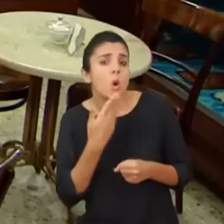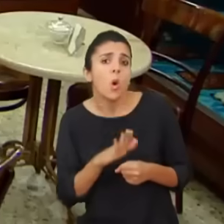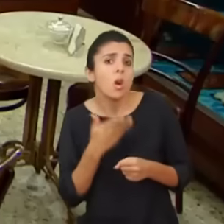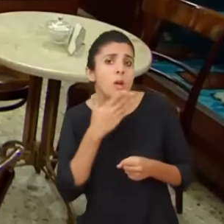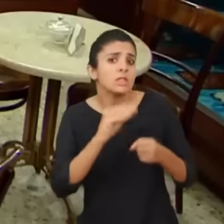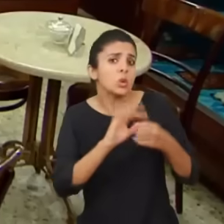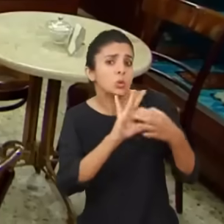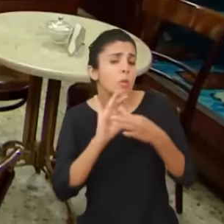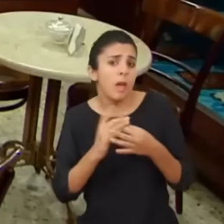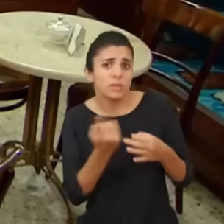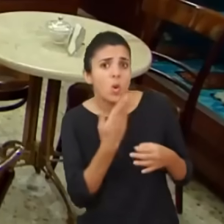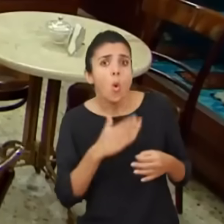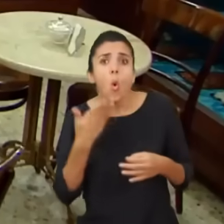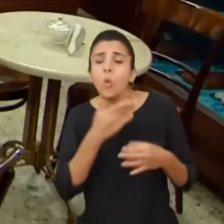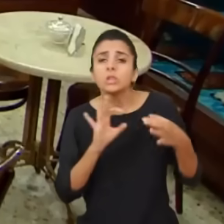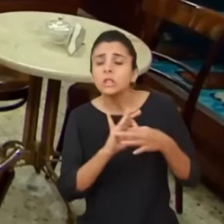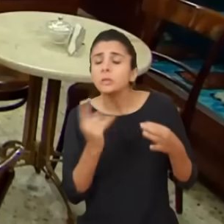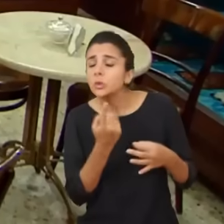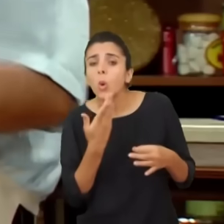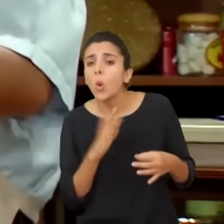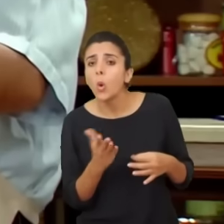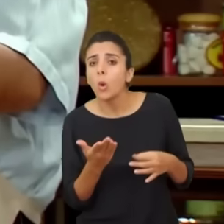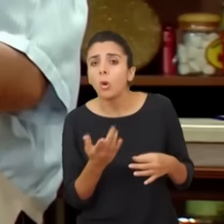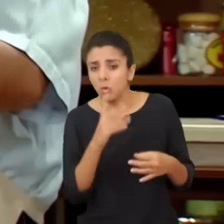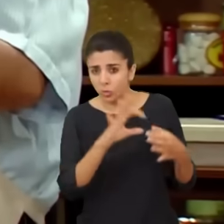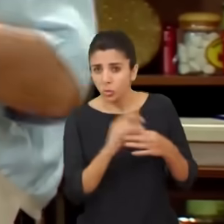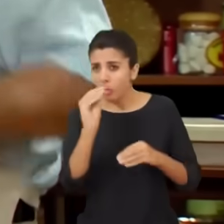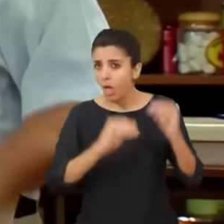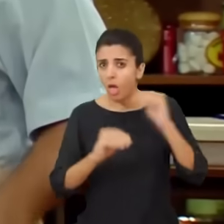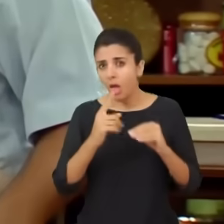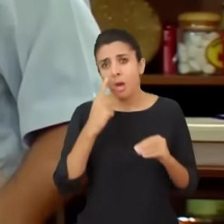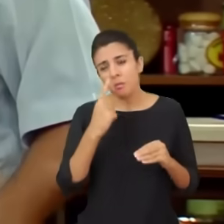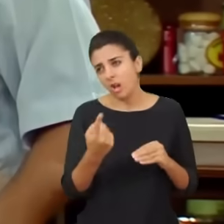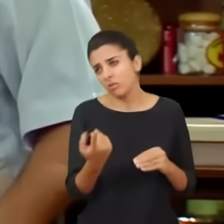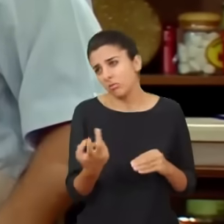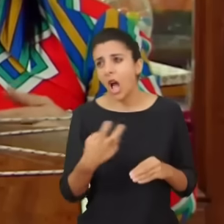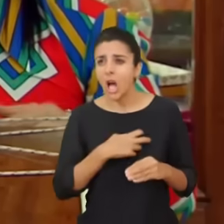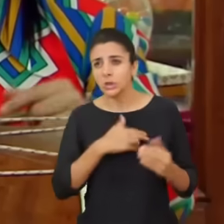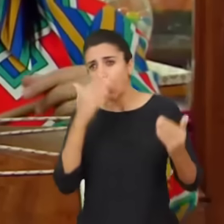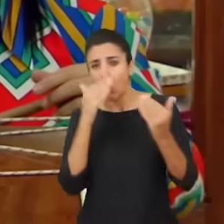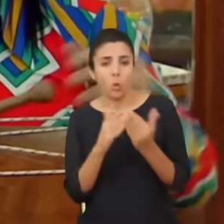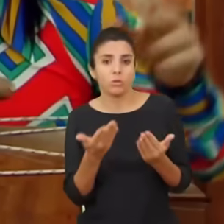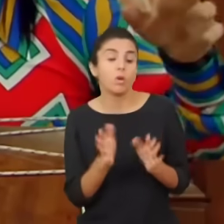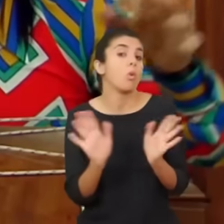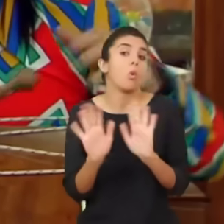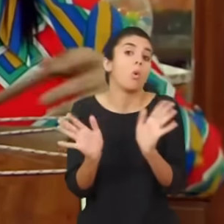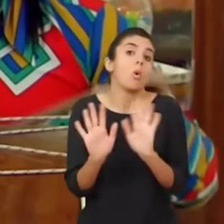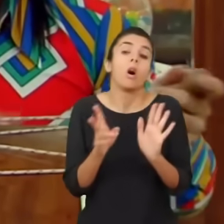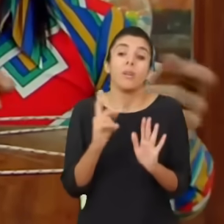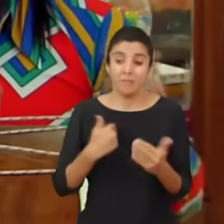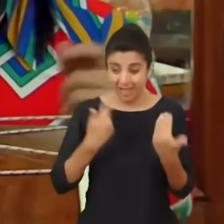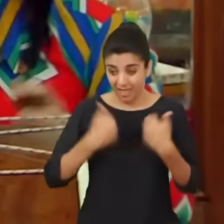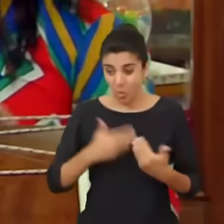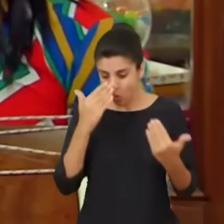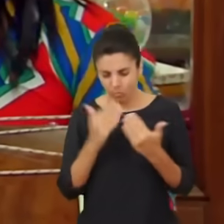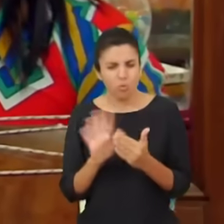var mı? Oruçla ilgili bir şey var mı? He? Söylediklerin hepsi benimle alakalı. Yok. Seninle alakalı değil.